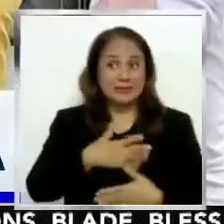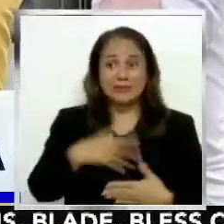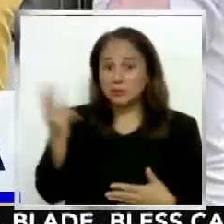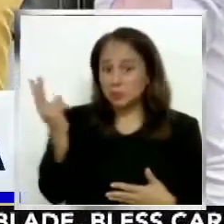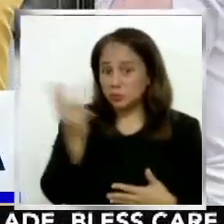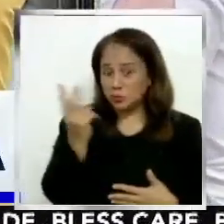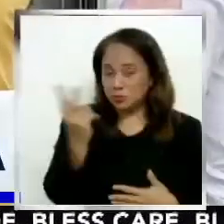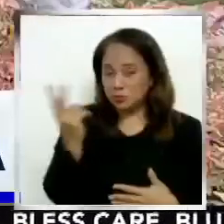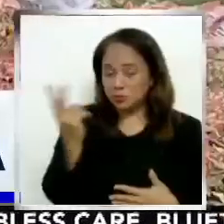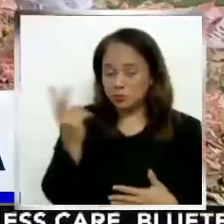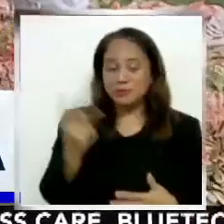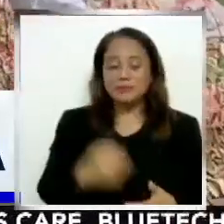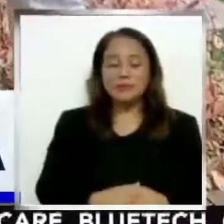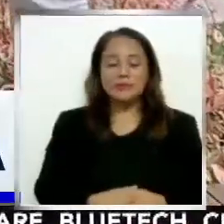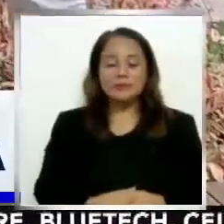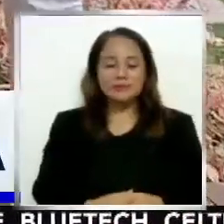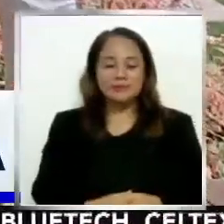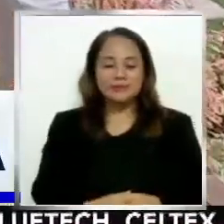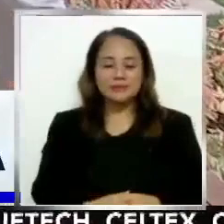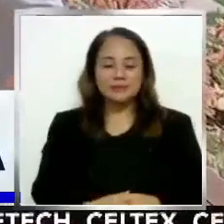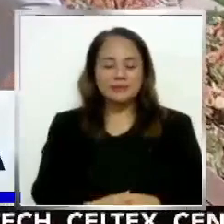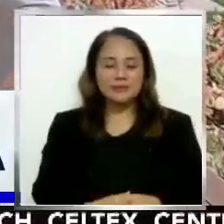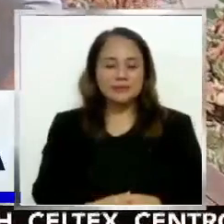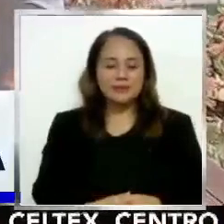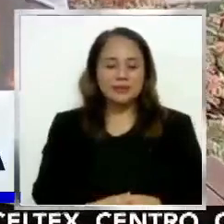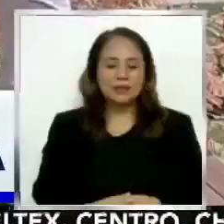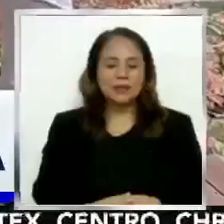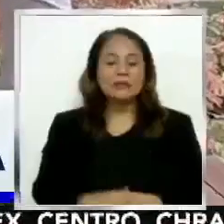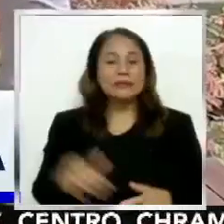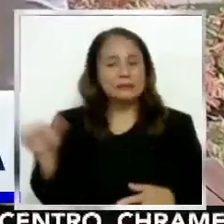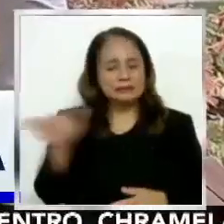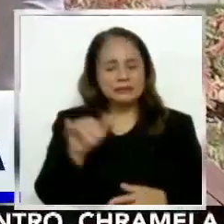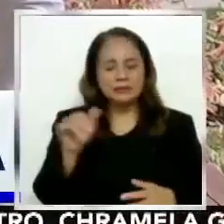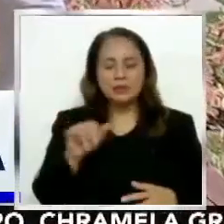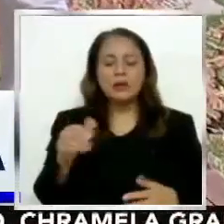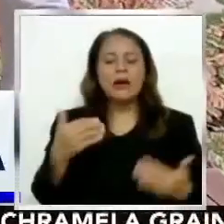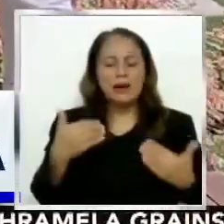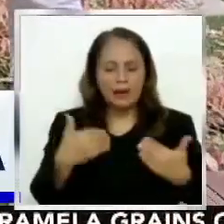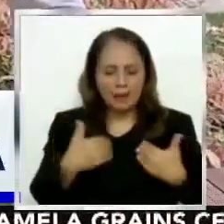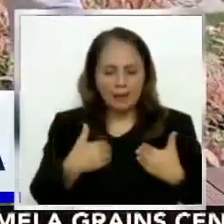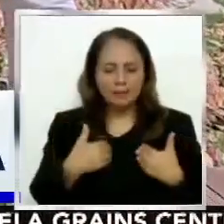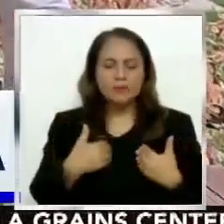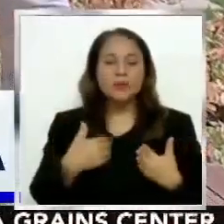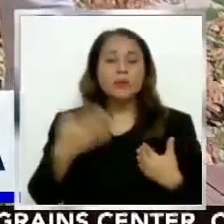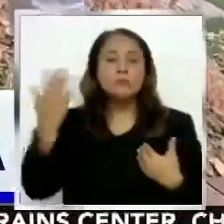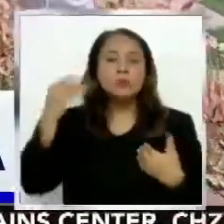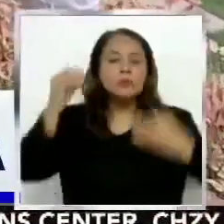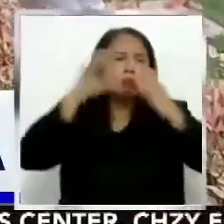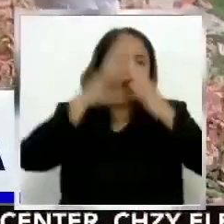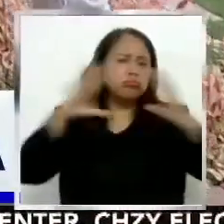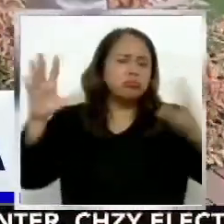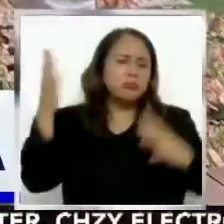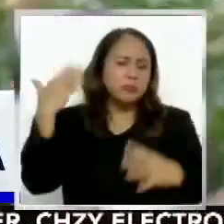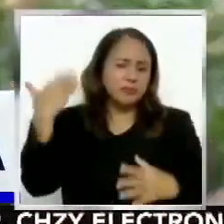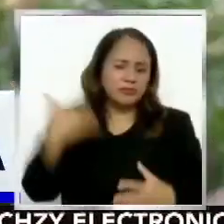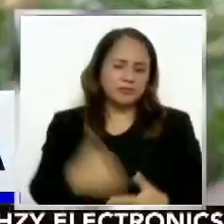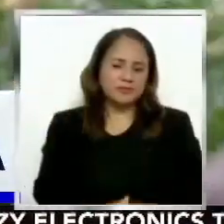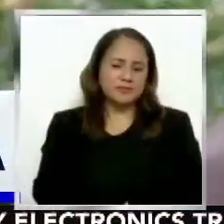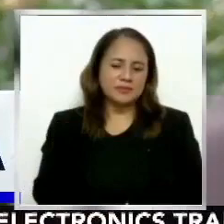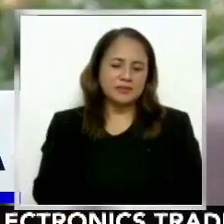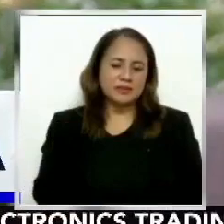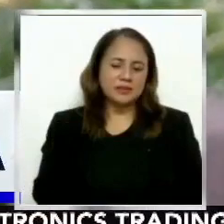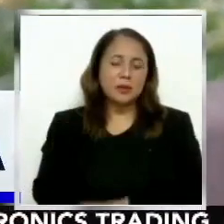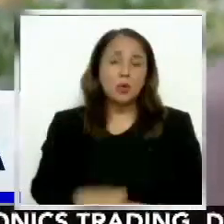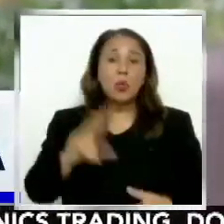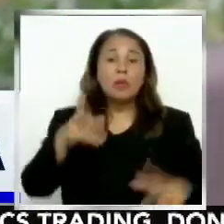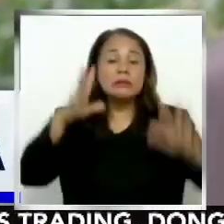Dantes at Marian Rivera, tulad na marami, lahat yan, dati lang nilang pinangarap. Kailan yun na-decide na, okay,